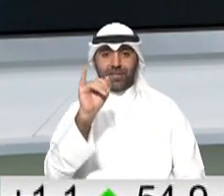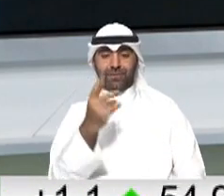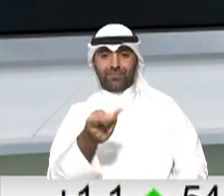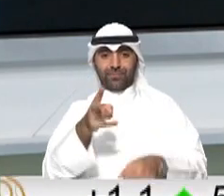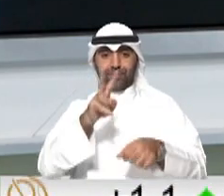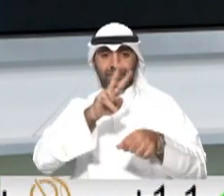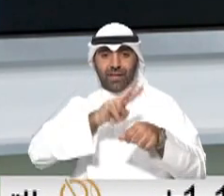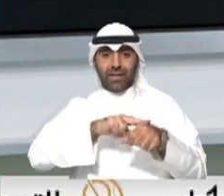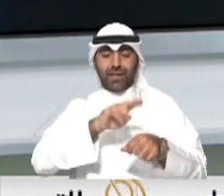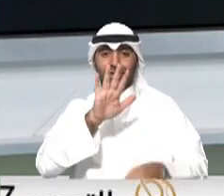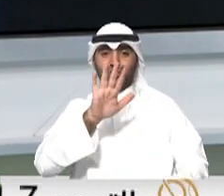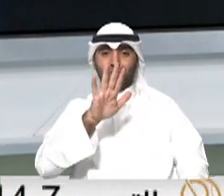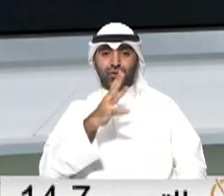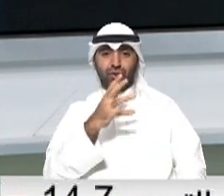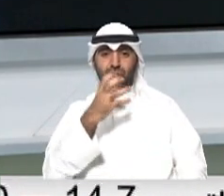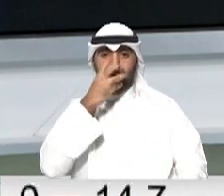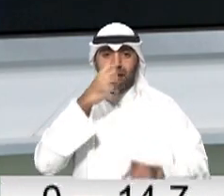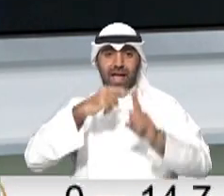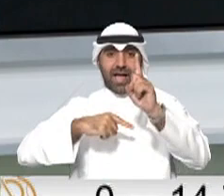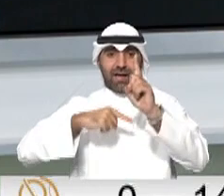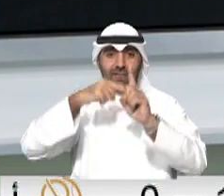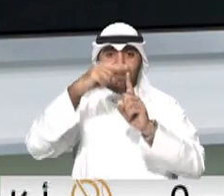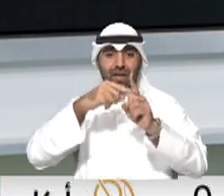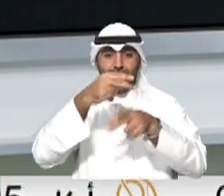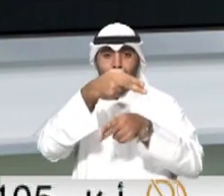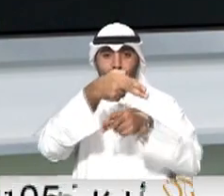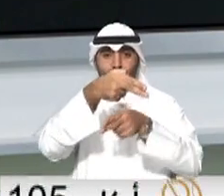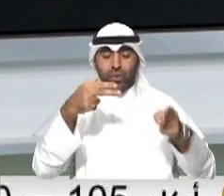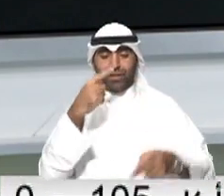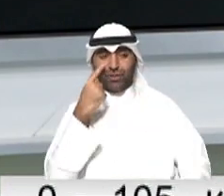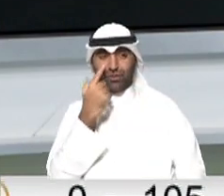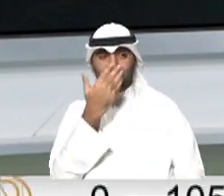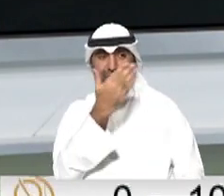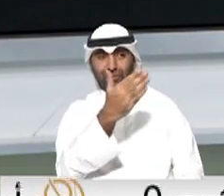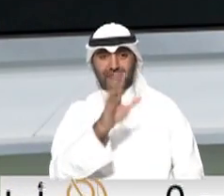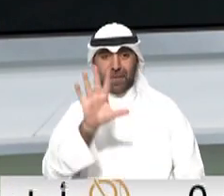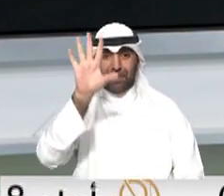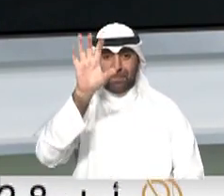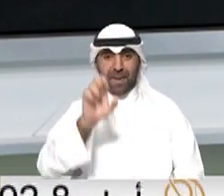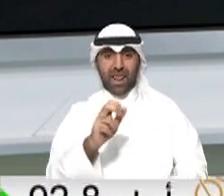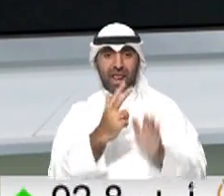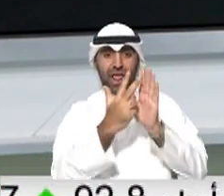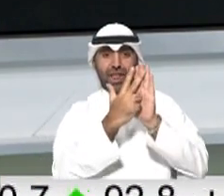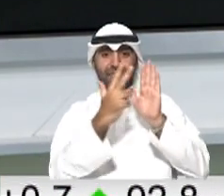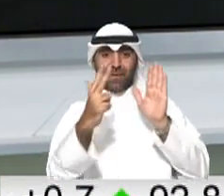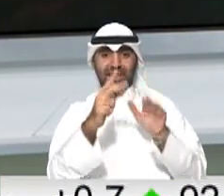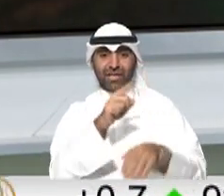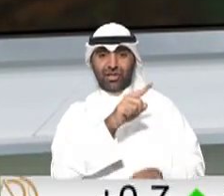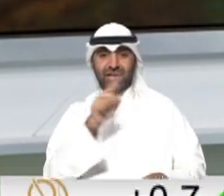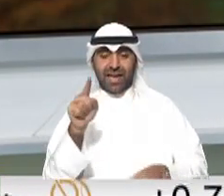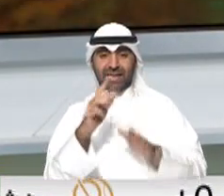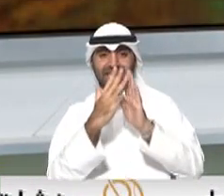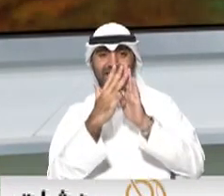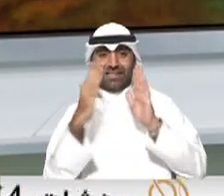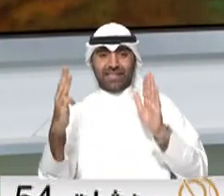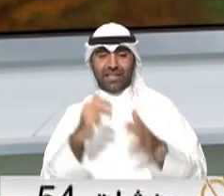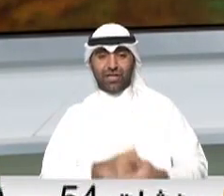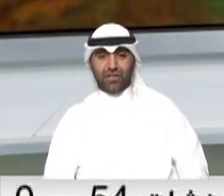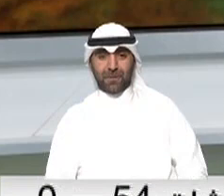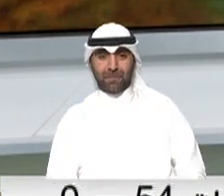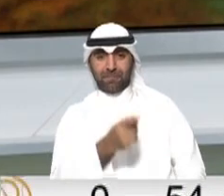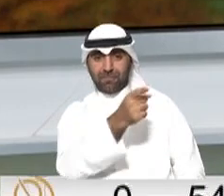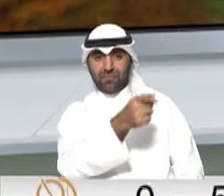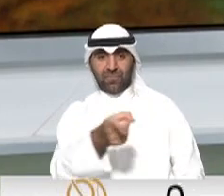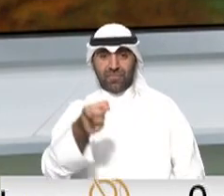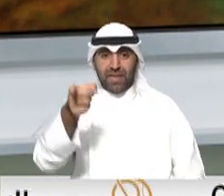لمنتصف المناطق الوسطى والساحلية متفاوتة درجة الحرارة ما بين 18 إلى 19 درجة مئوية، مع بداية